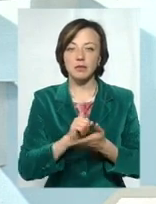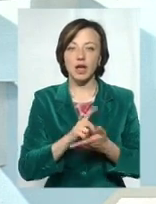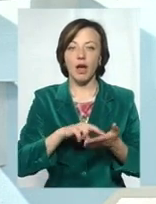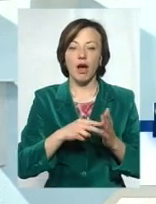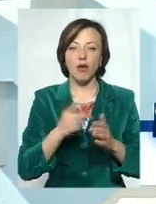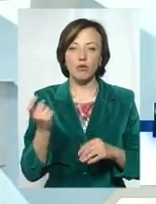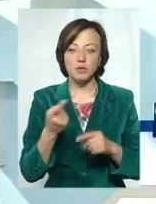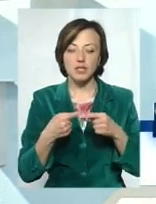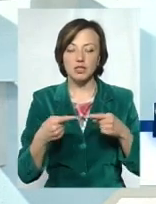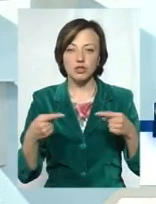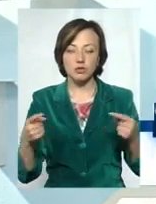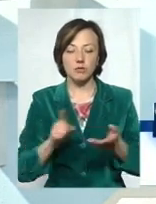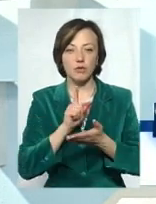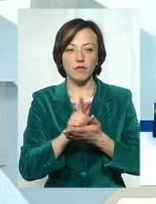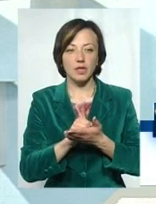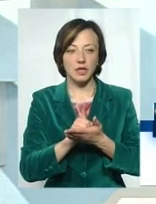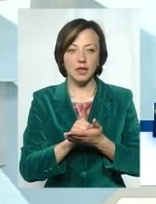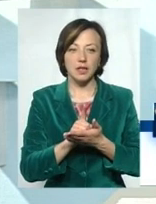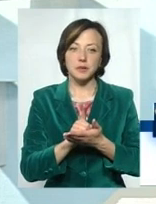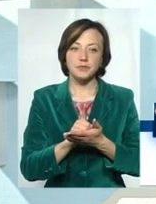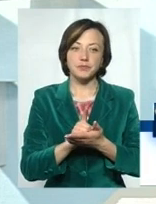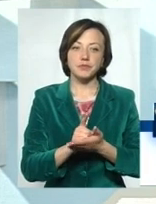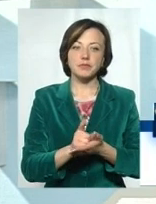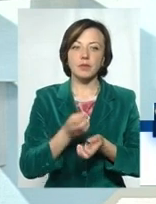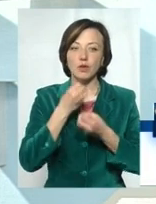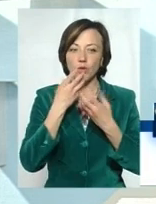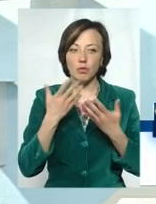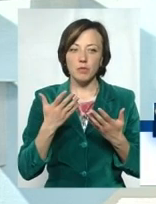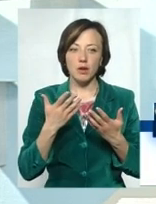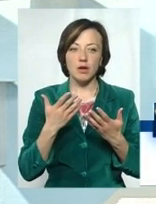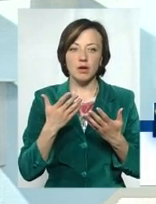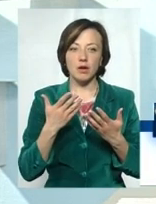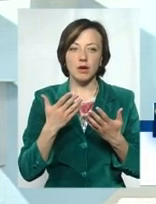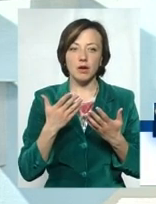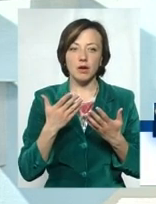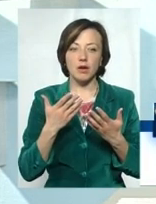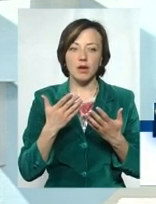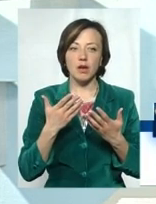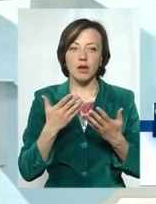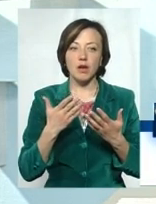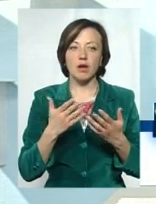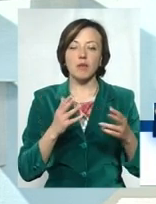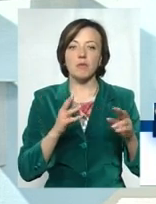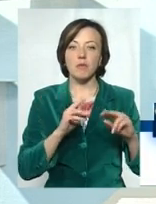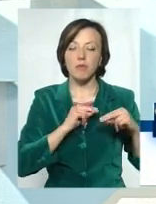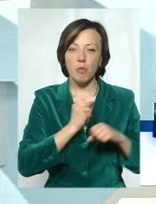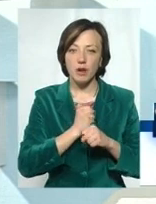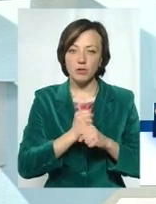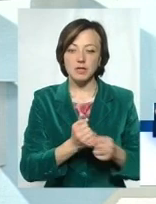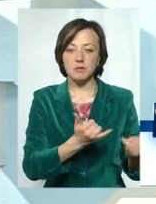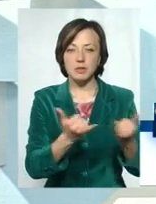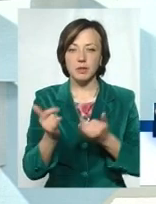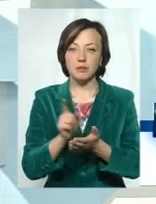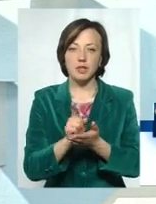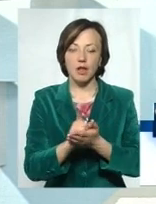економісти, і інші спеціалісти повинні досить добре попрацювати, щоб дійсно забезпечити пенсіонерів